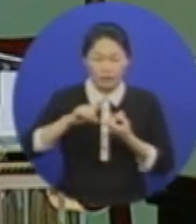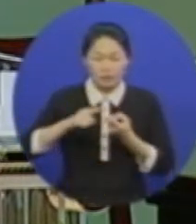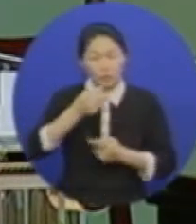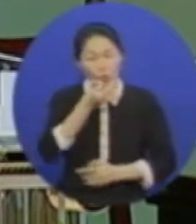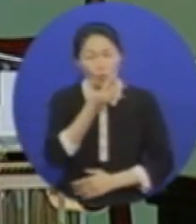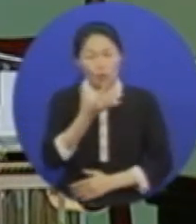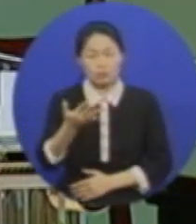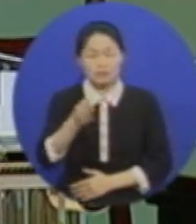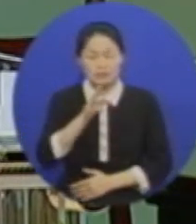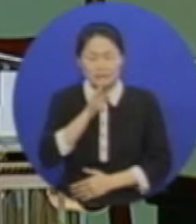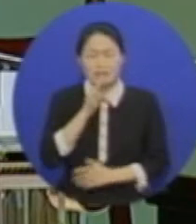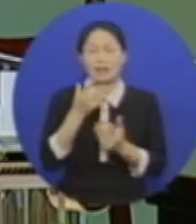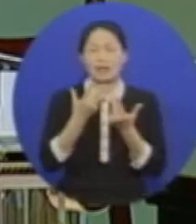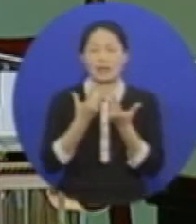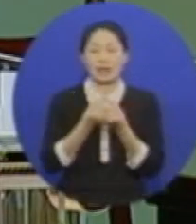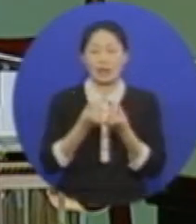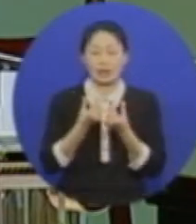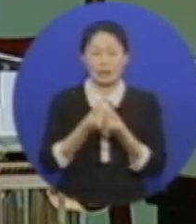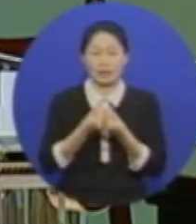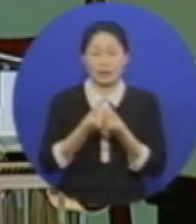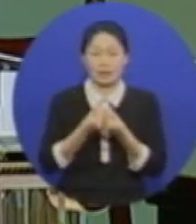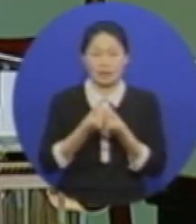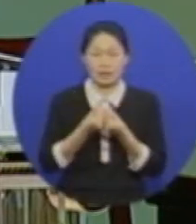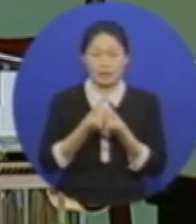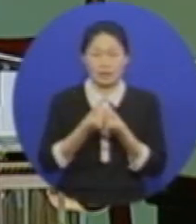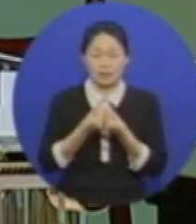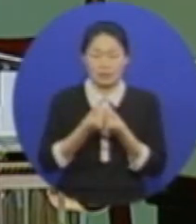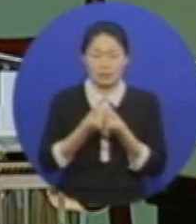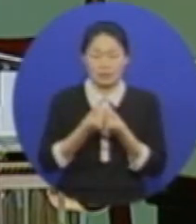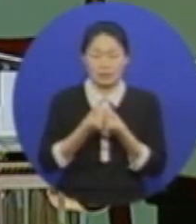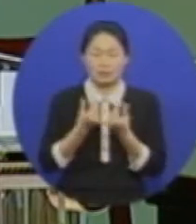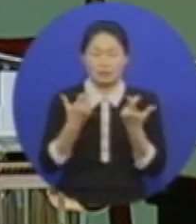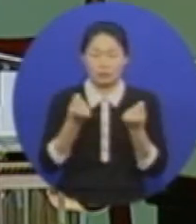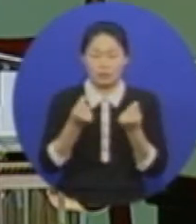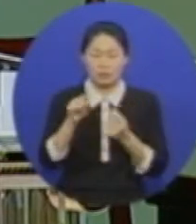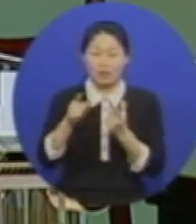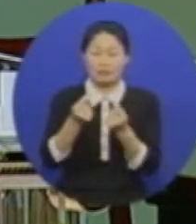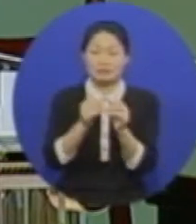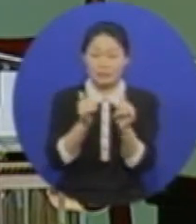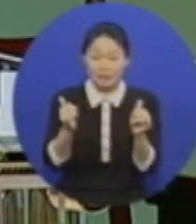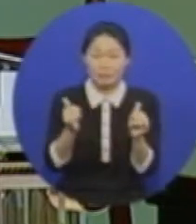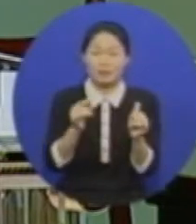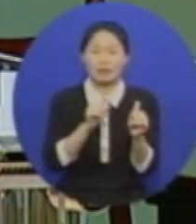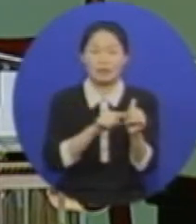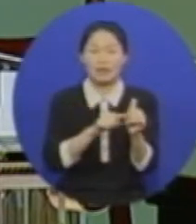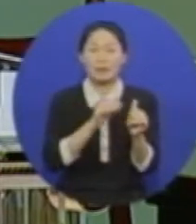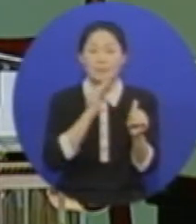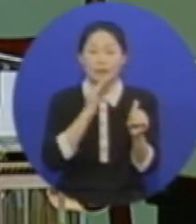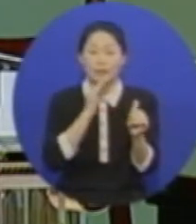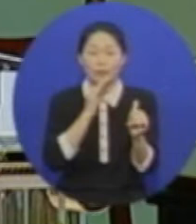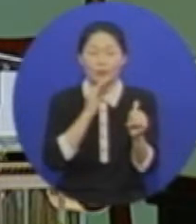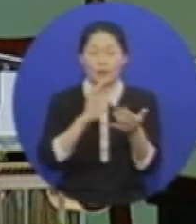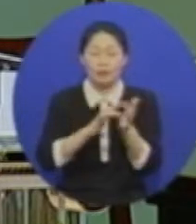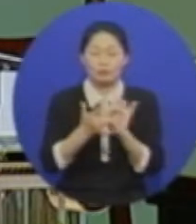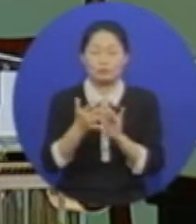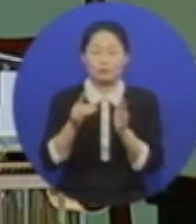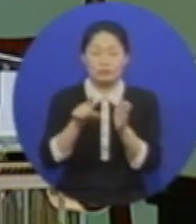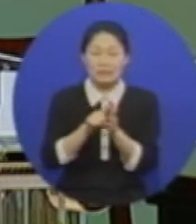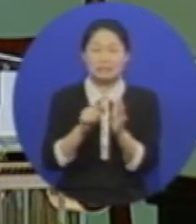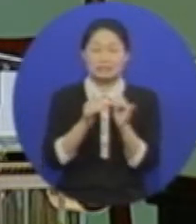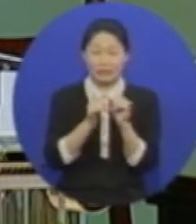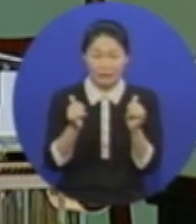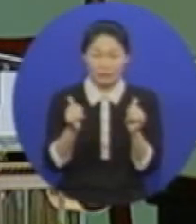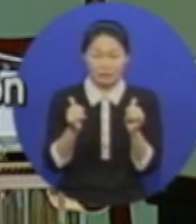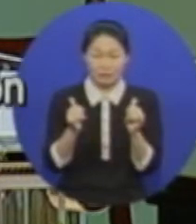7 예라고 이런 사람이 예수 믿는 사람이 야 그렇게 보여주신 실례라고 저는 그렇게